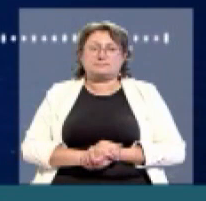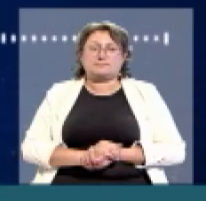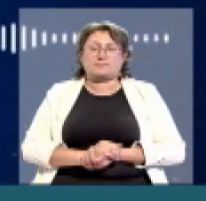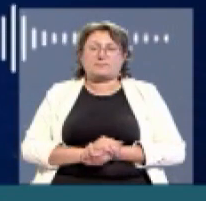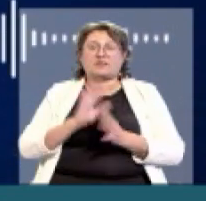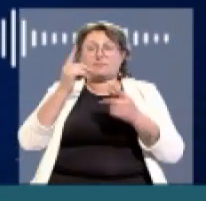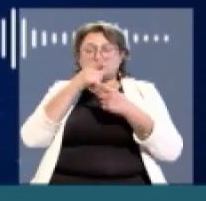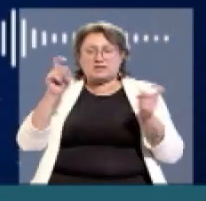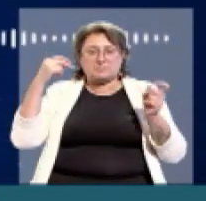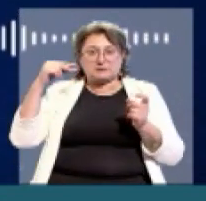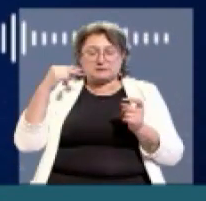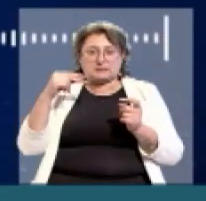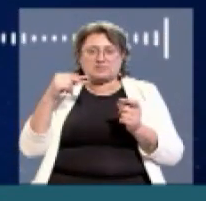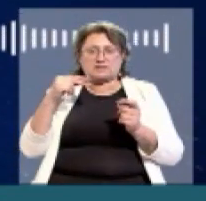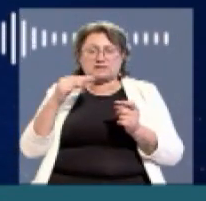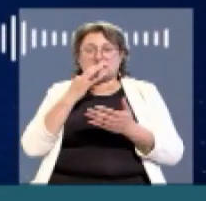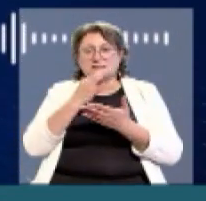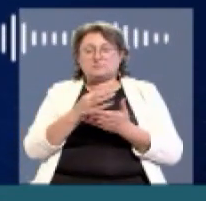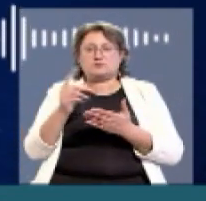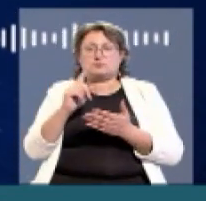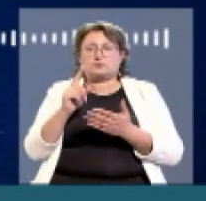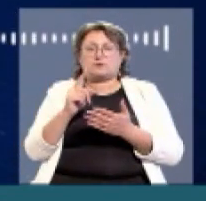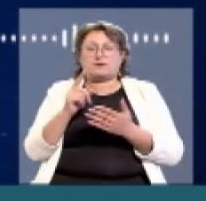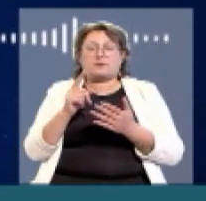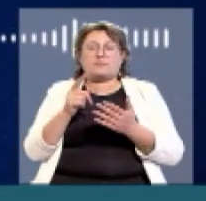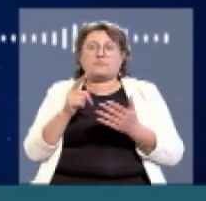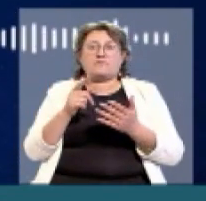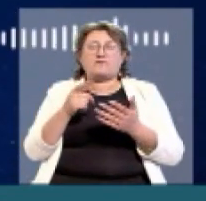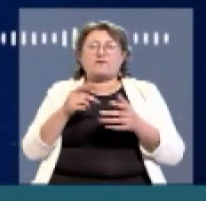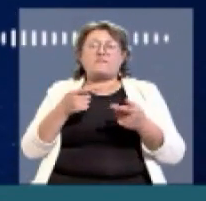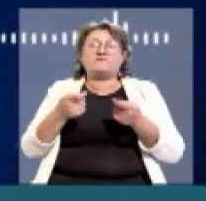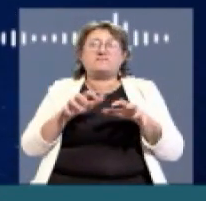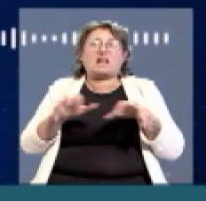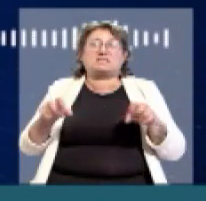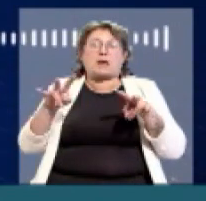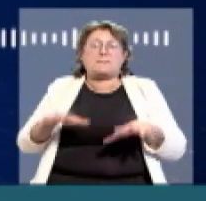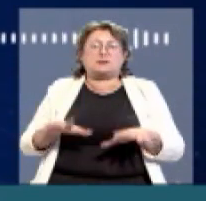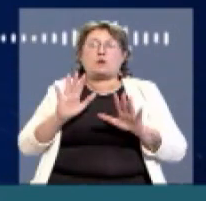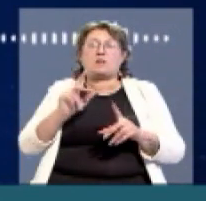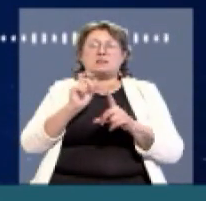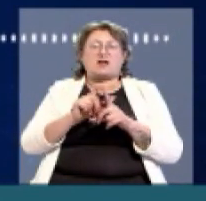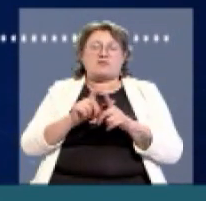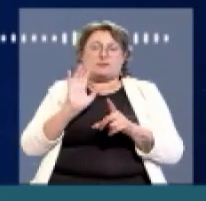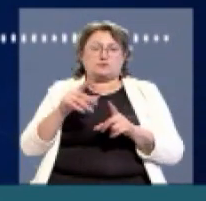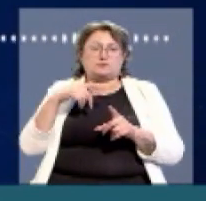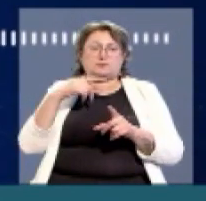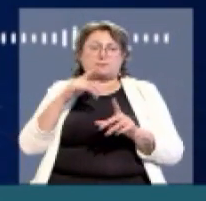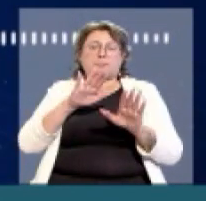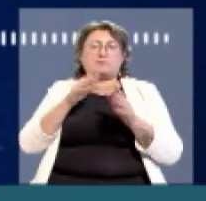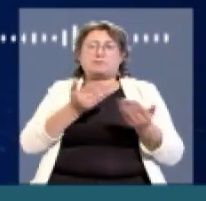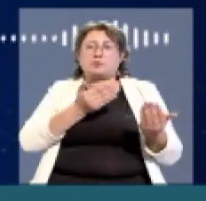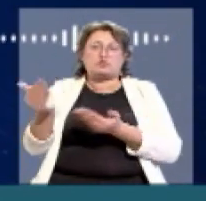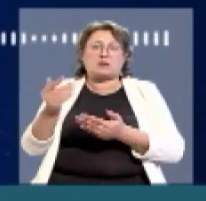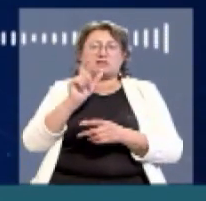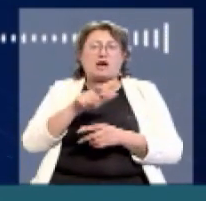В послании президента вот сказано, что власть на местах не только на словах будет принадлежать